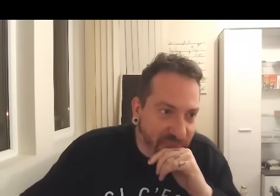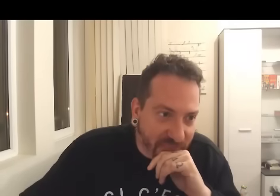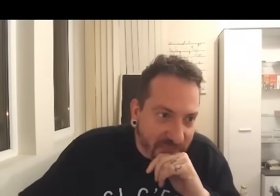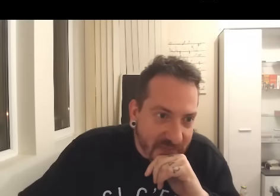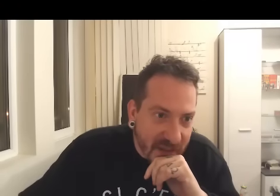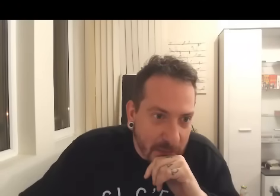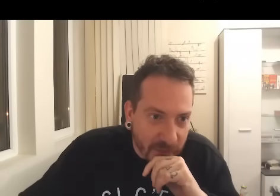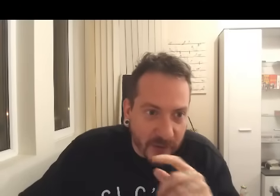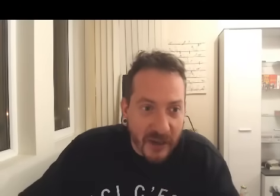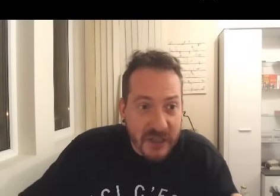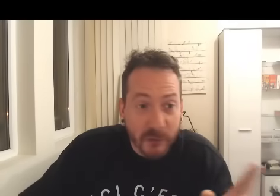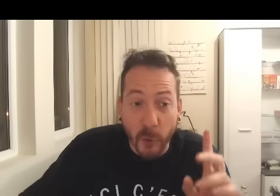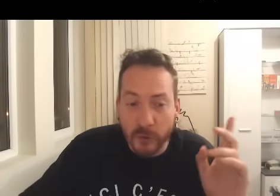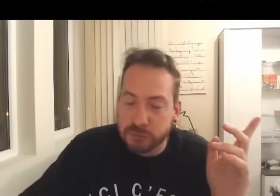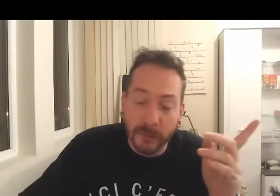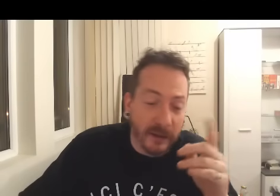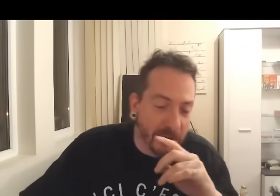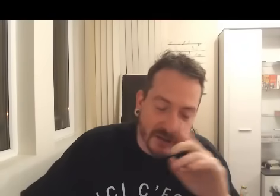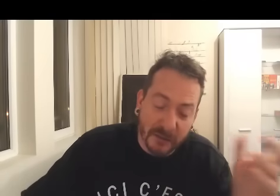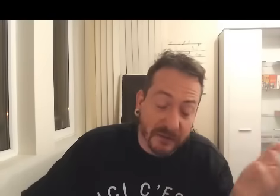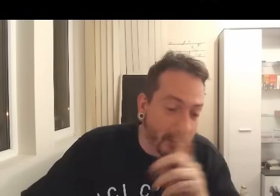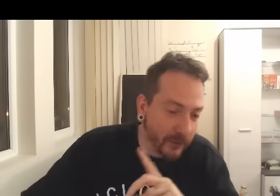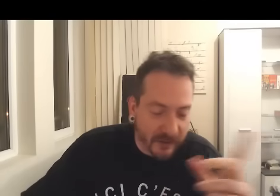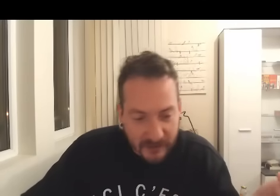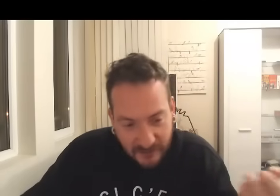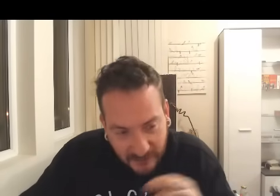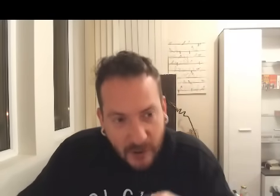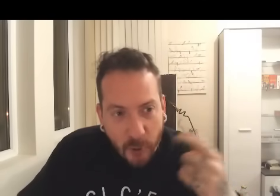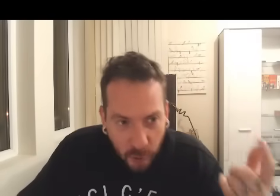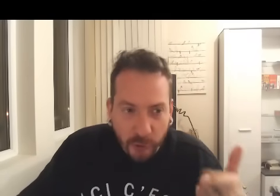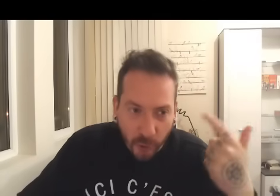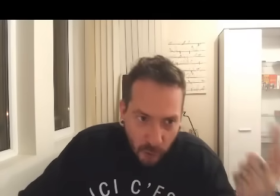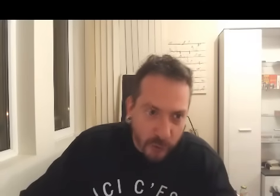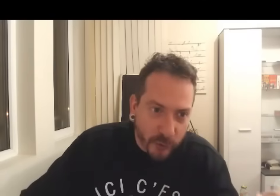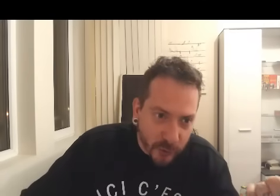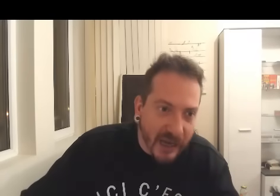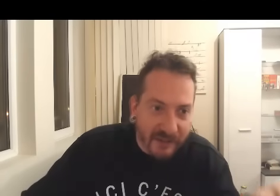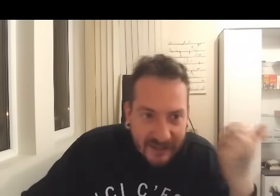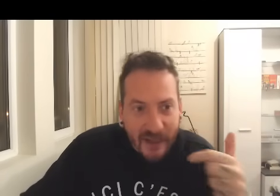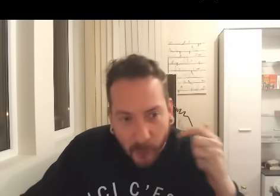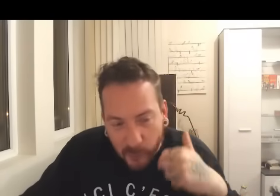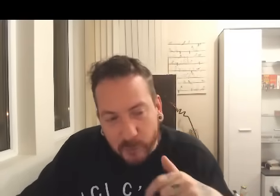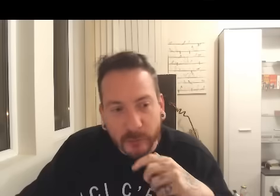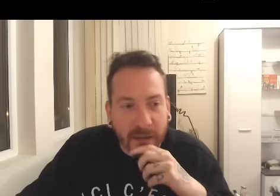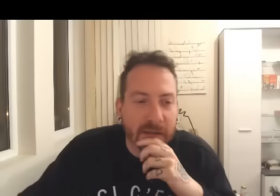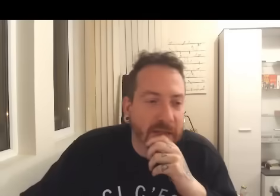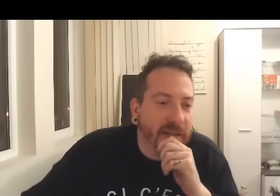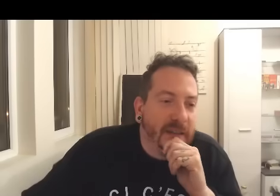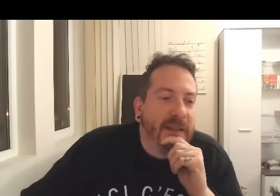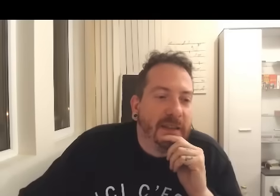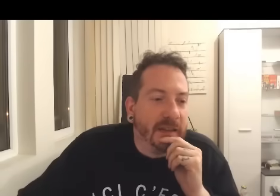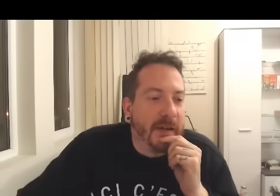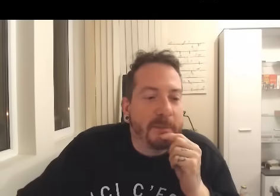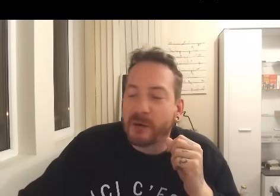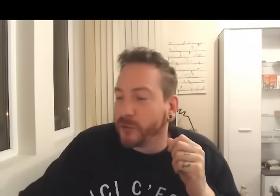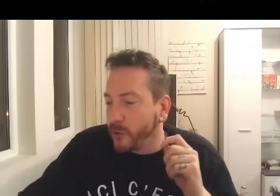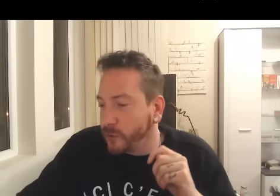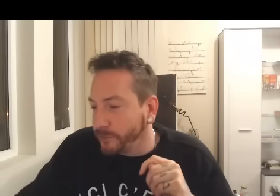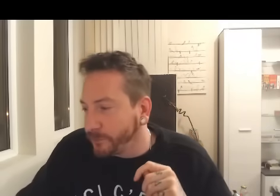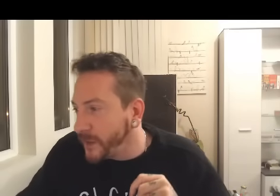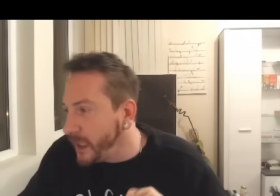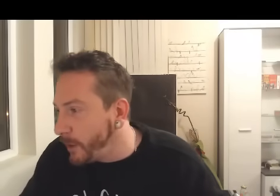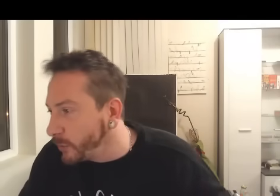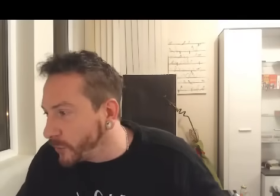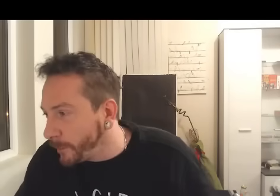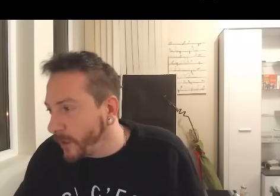Logu parce que là j'ai vu grosse poubelle alors ça m'a fait penser le de Logu avec sa grosse poubelle euh pas content